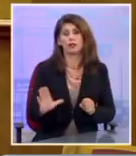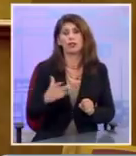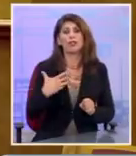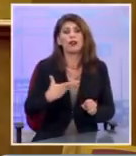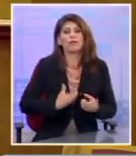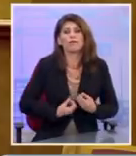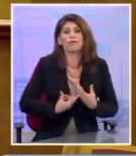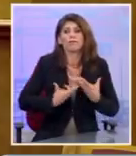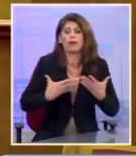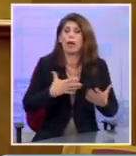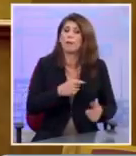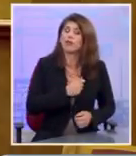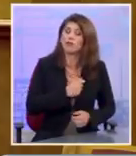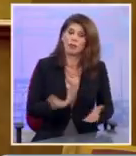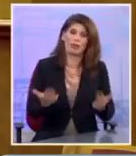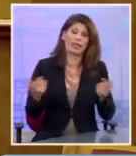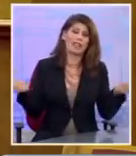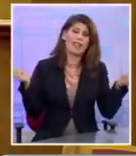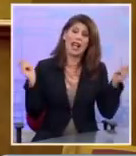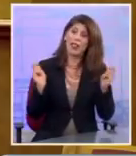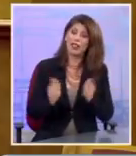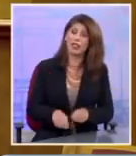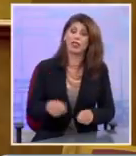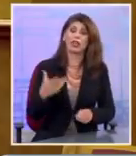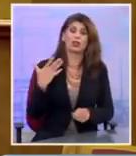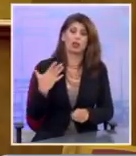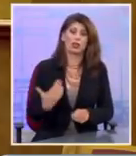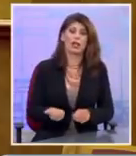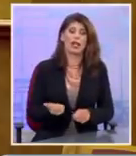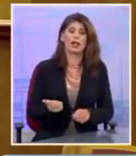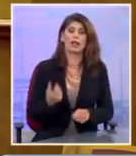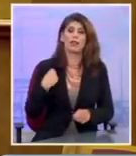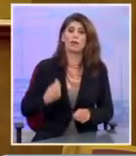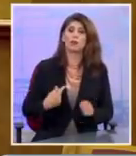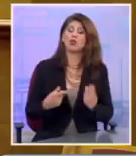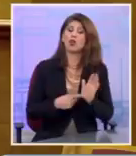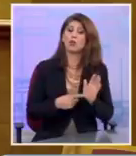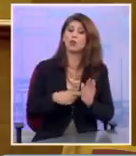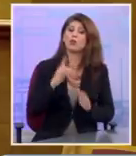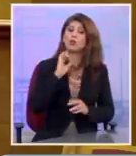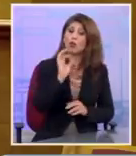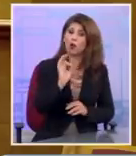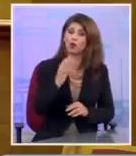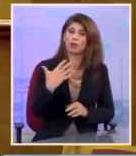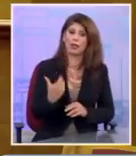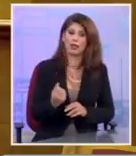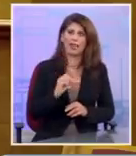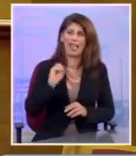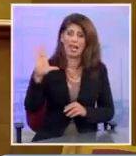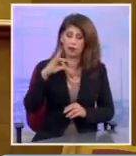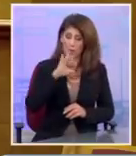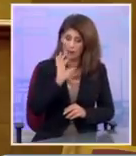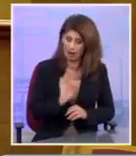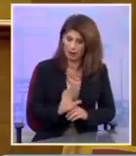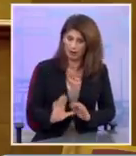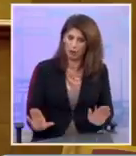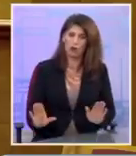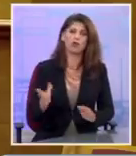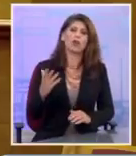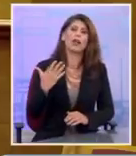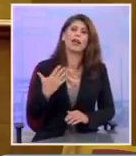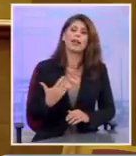εμπιστοσύνη. Είναι αδύνατον να πιάσει τους δημοσιονομικούς στόχους. Είναι εξωπραγματικός,